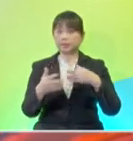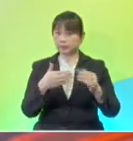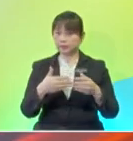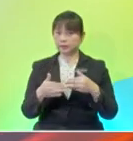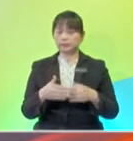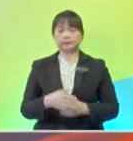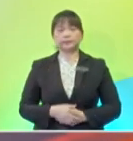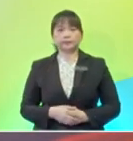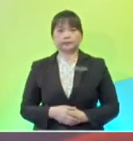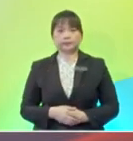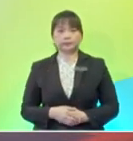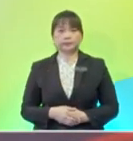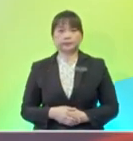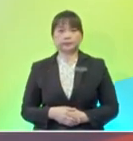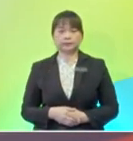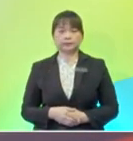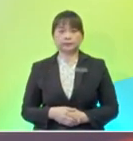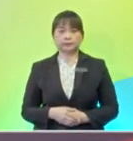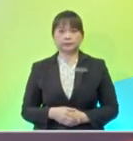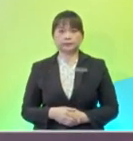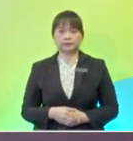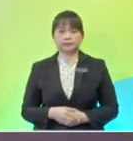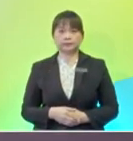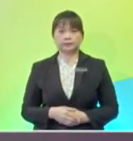jadi cuma kemudian